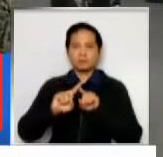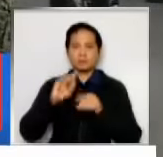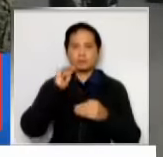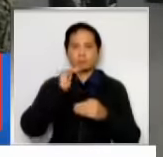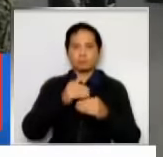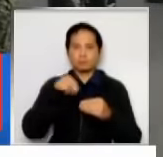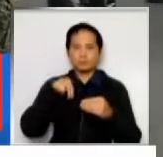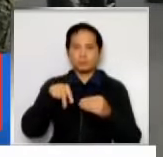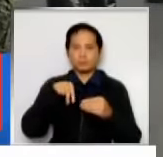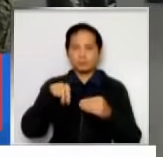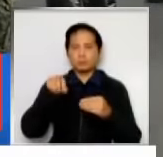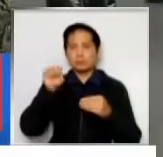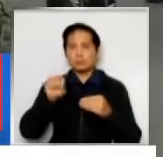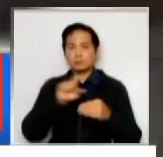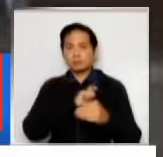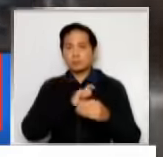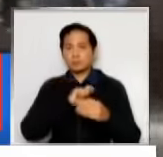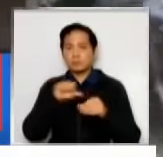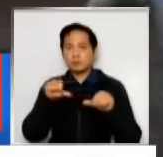District.